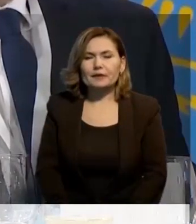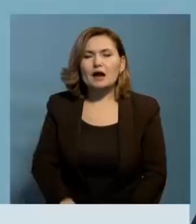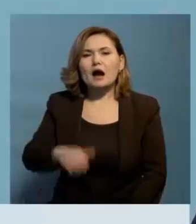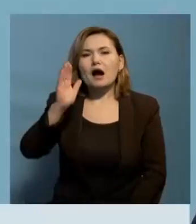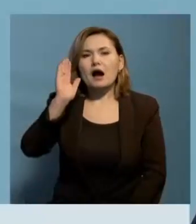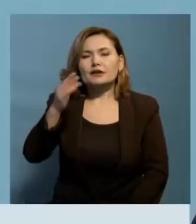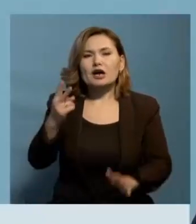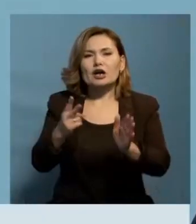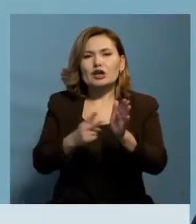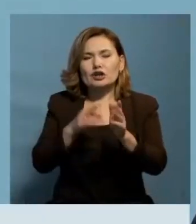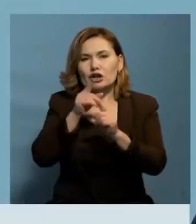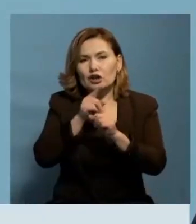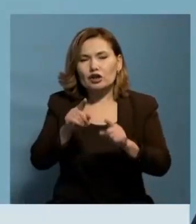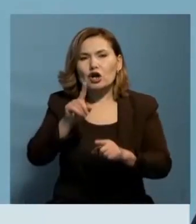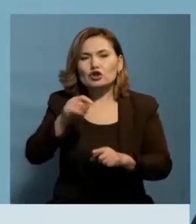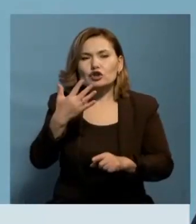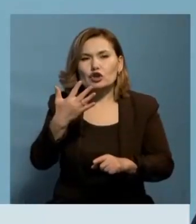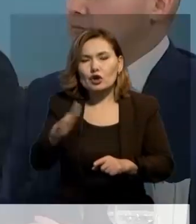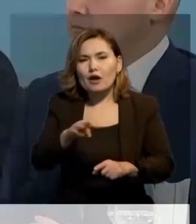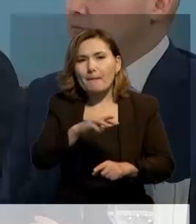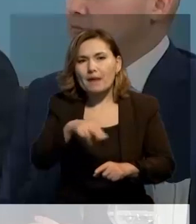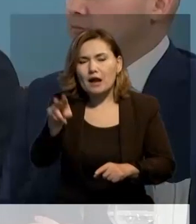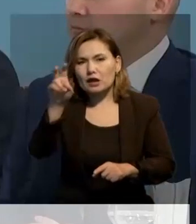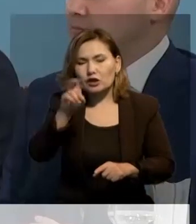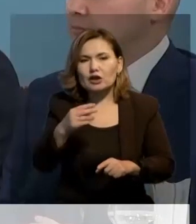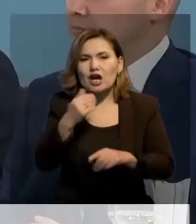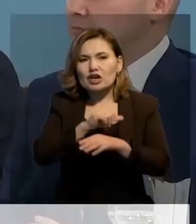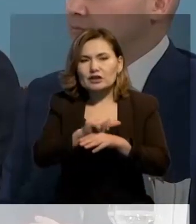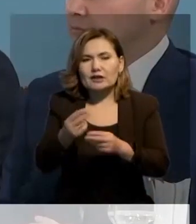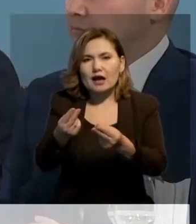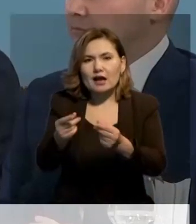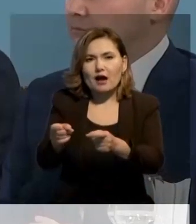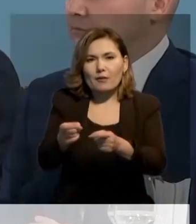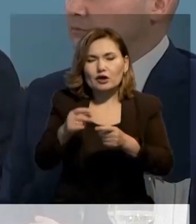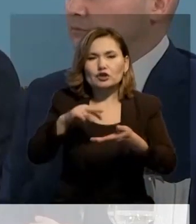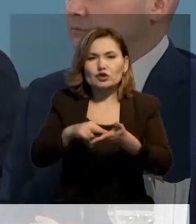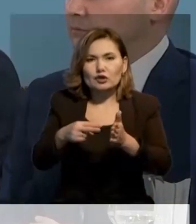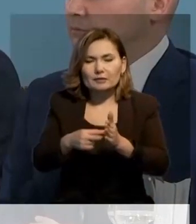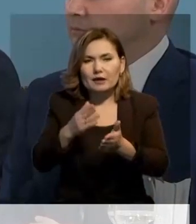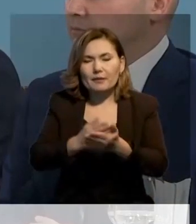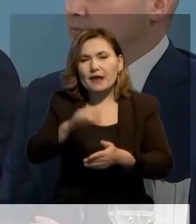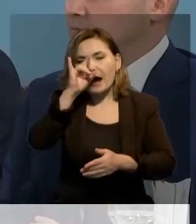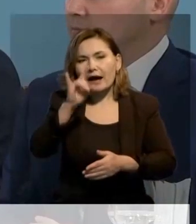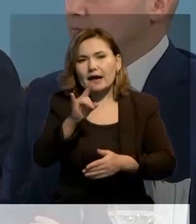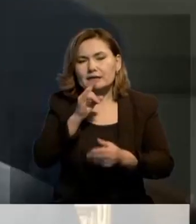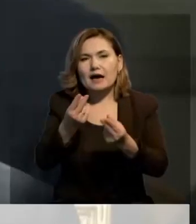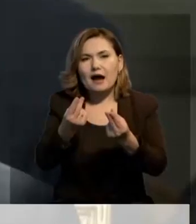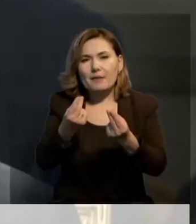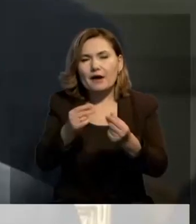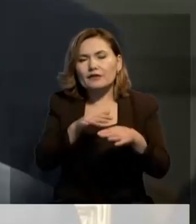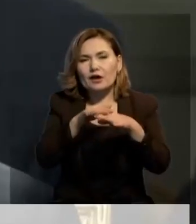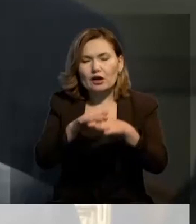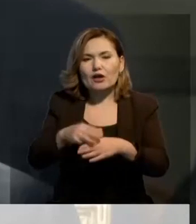Алдағы 7 жылда біз 150 миллиард доллар тікелей шетел инвестициясын тартуды жоспарлап отырмыз. Қазақстан инвестиция салу